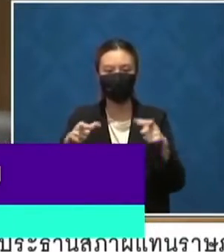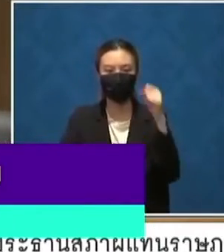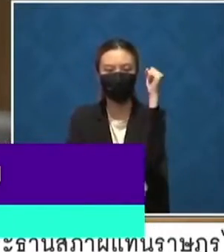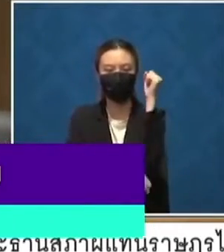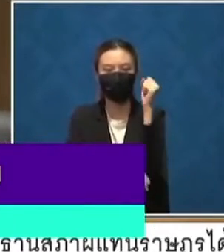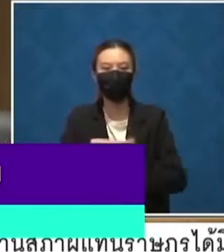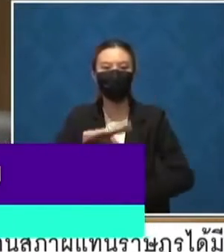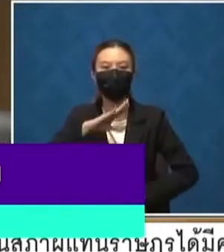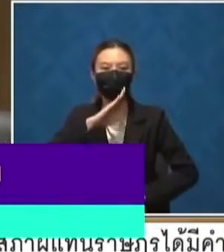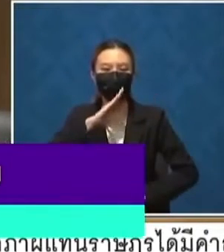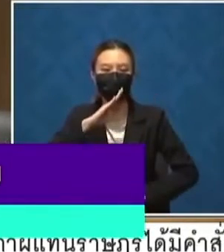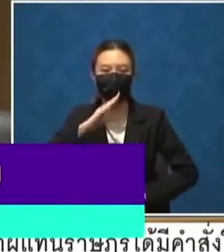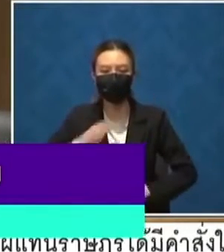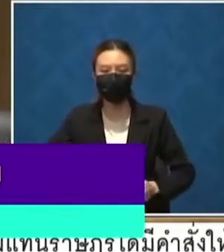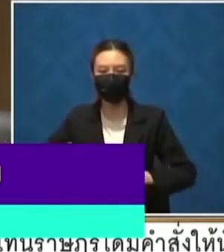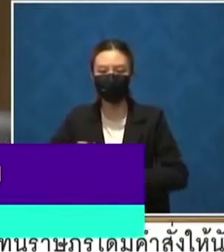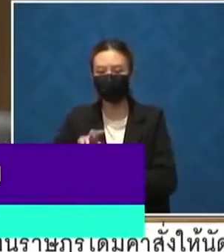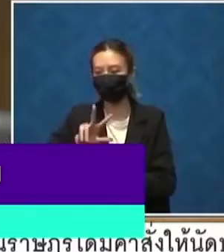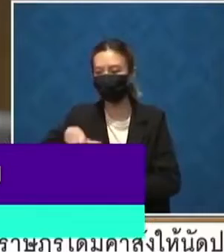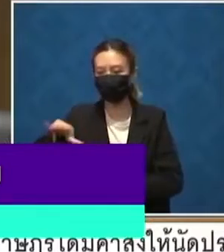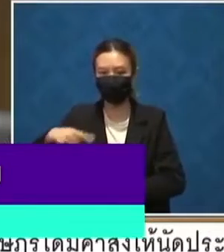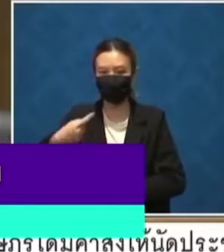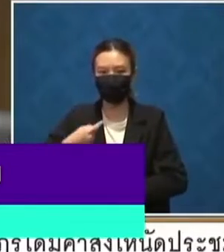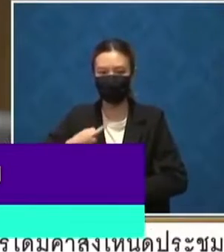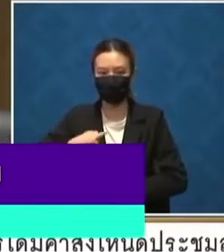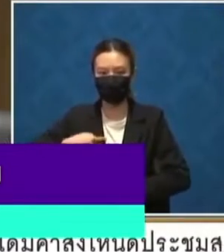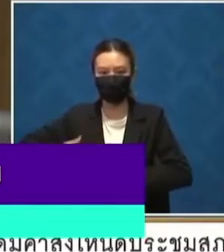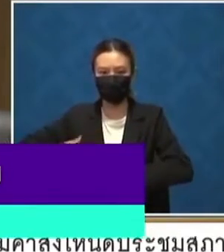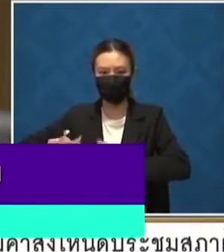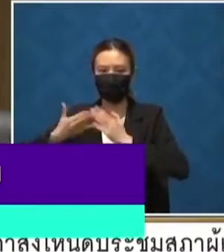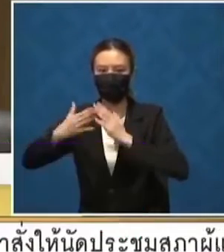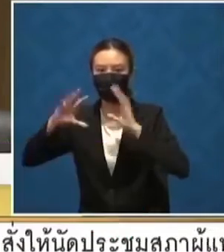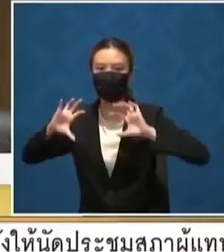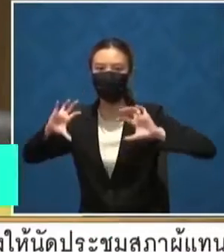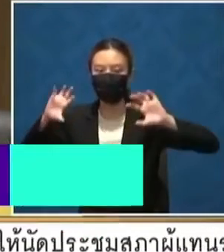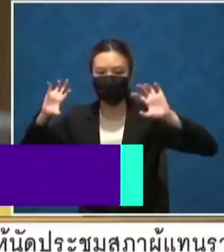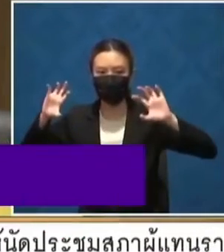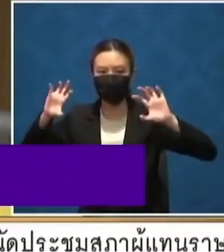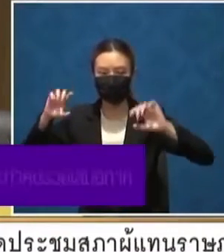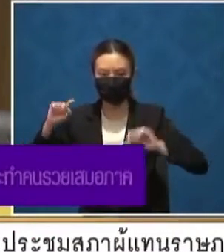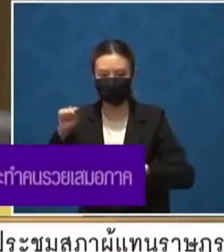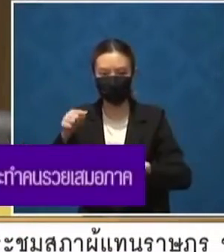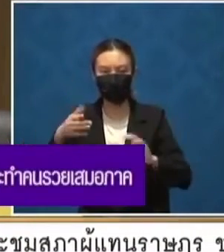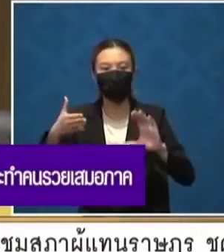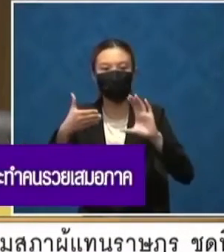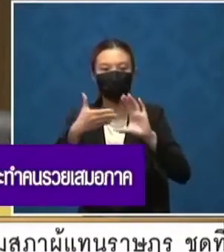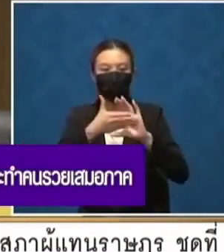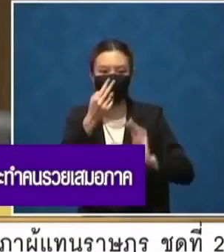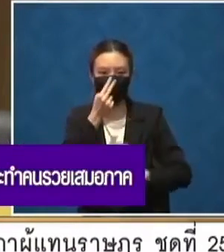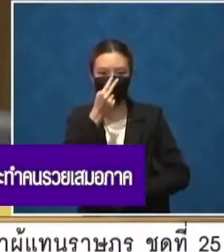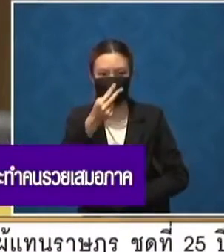คเพื่อไทยเป็นรัฐบาลบัตรนี้ขอขึ้นบัตรนะครับให้ดูชัดอีกทีหนึ่ง